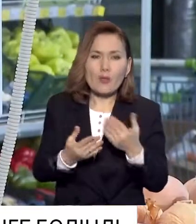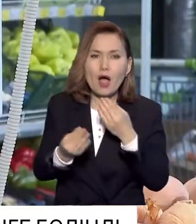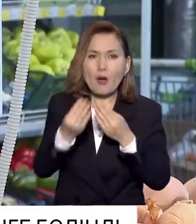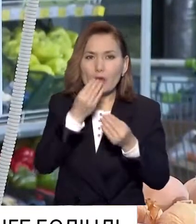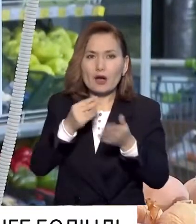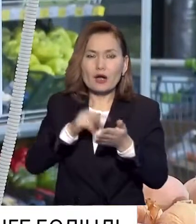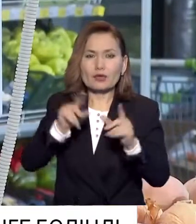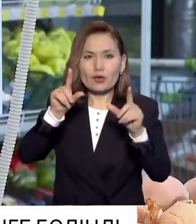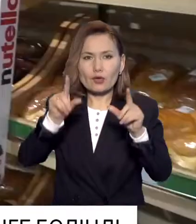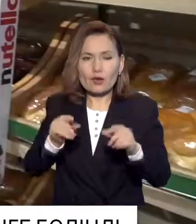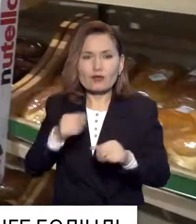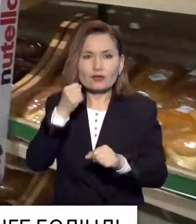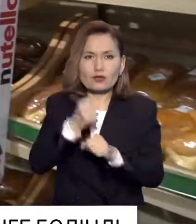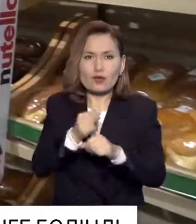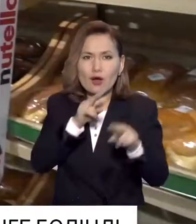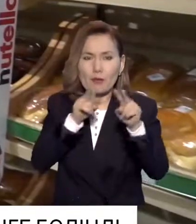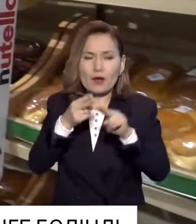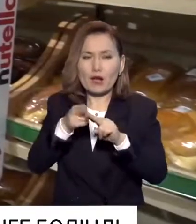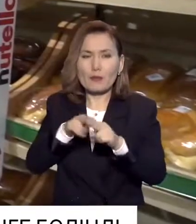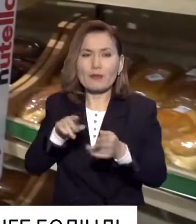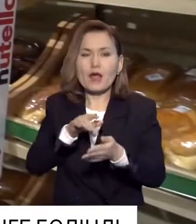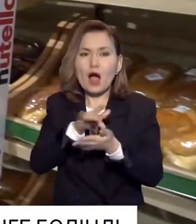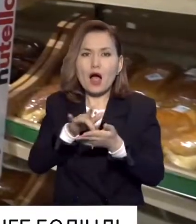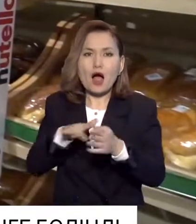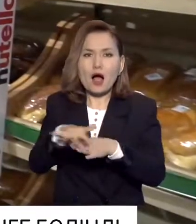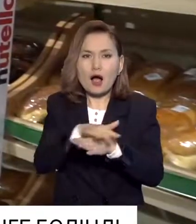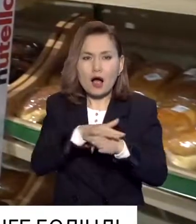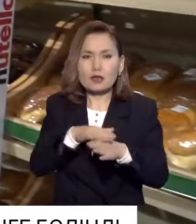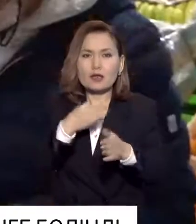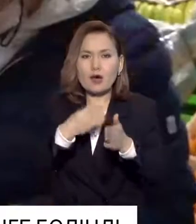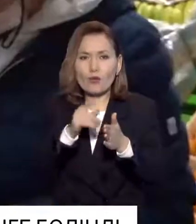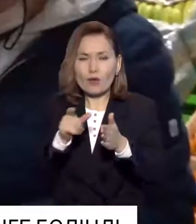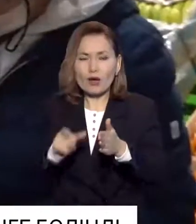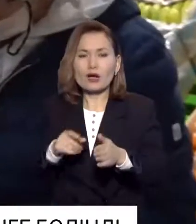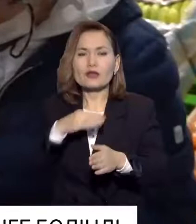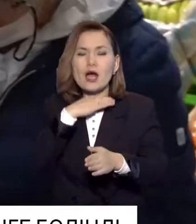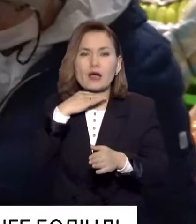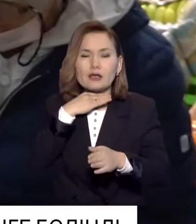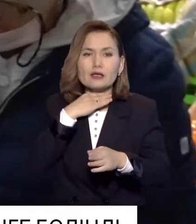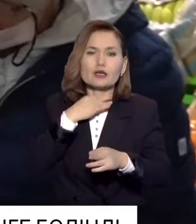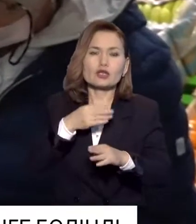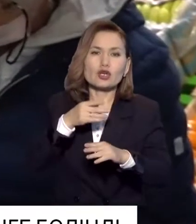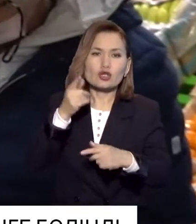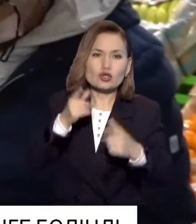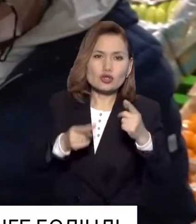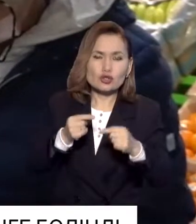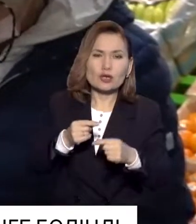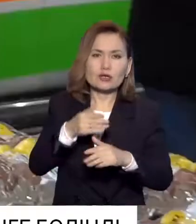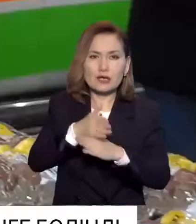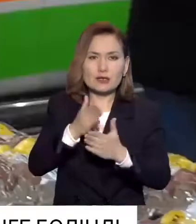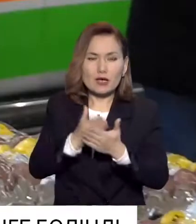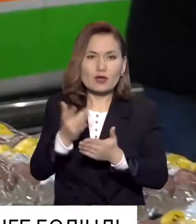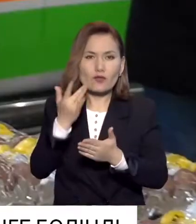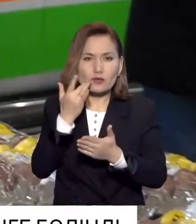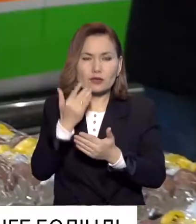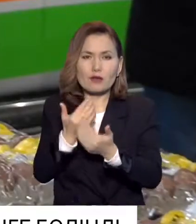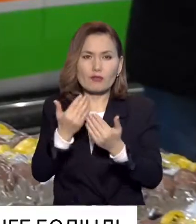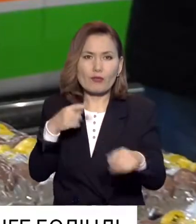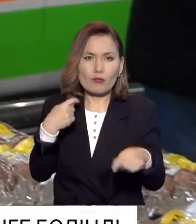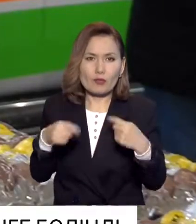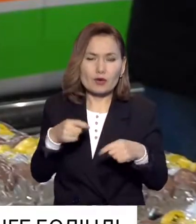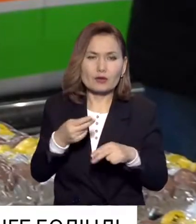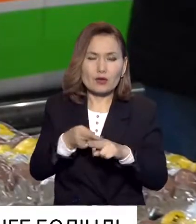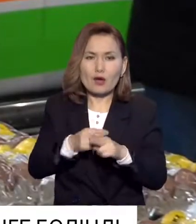бақылауда. Қазір барлық дүкендерде халық көп тұтынатын нан, сүт, ет, жұмыртқа мен көкөністің түр-түрі сөрелерде самсап тұр.